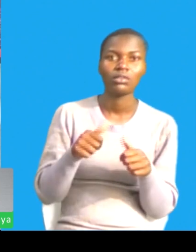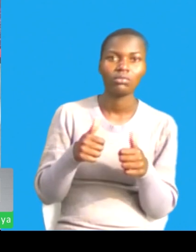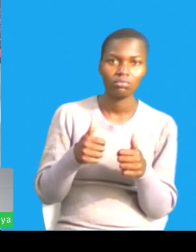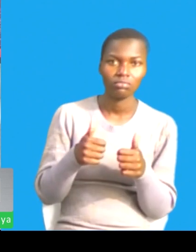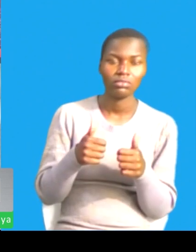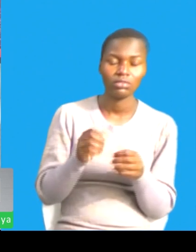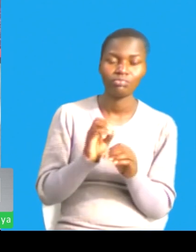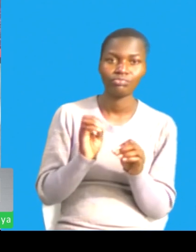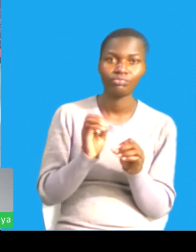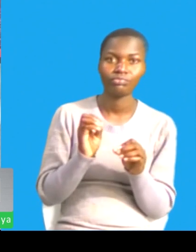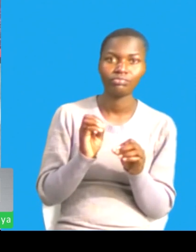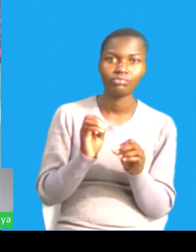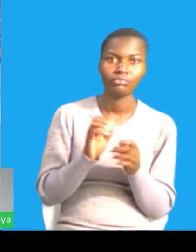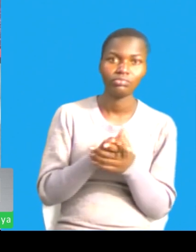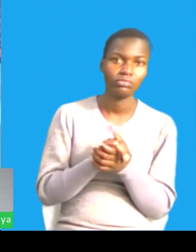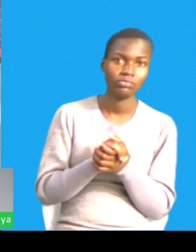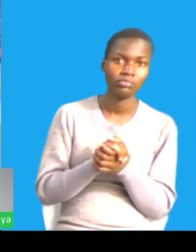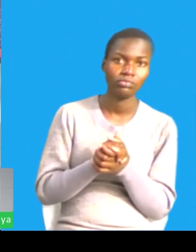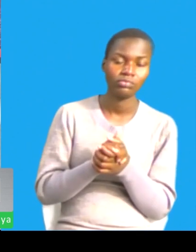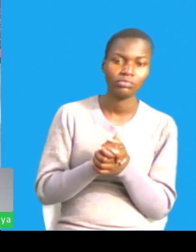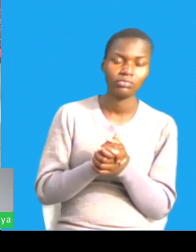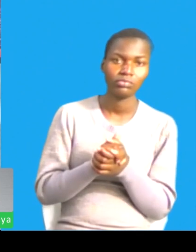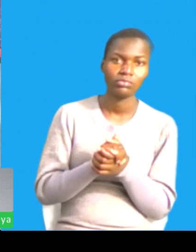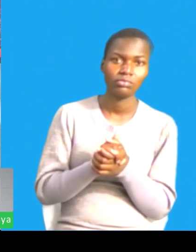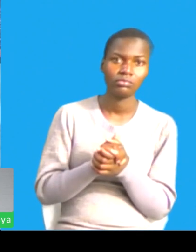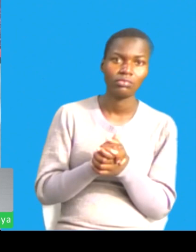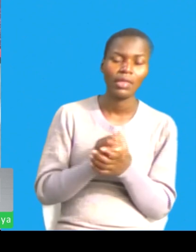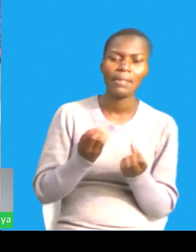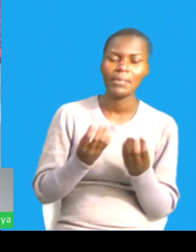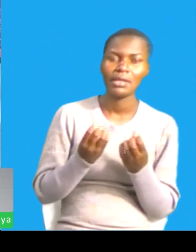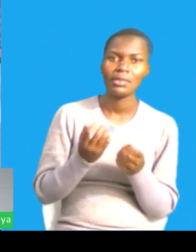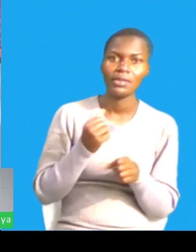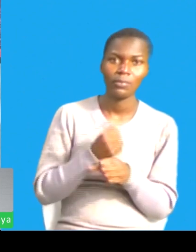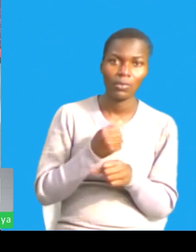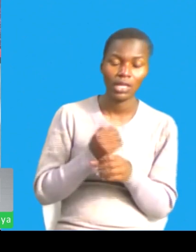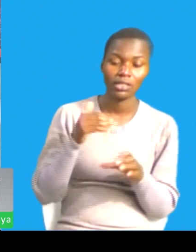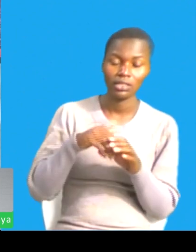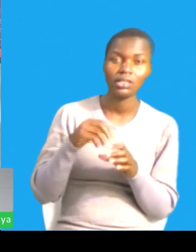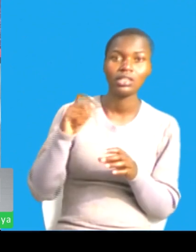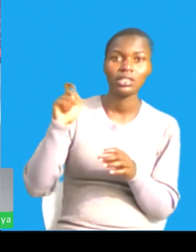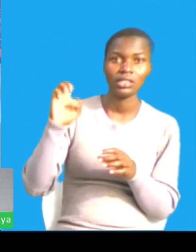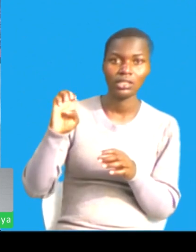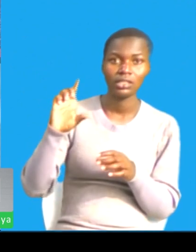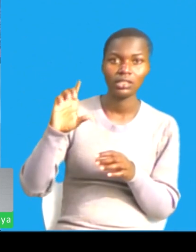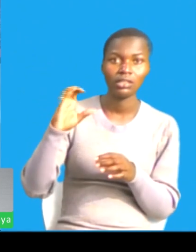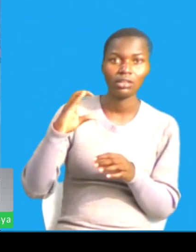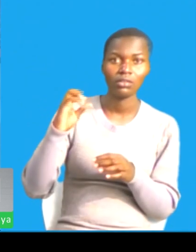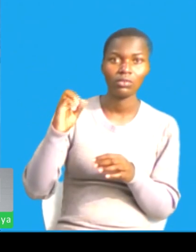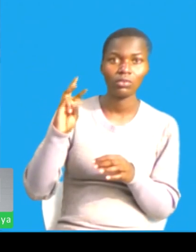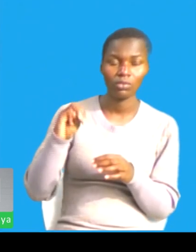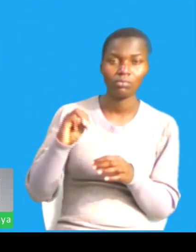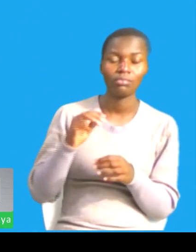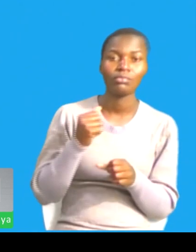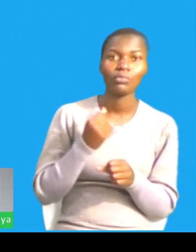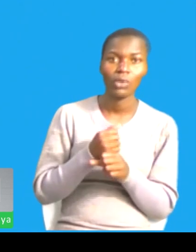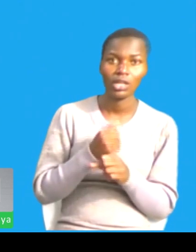ile mahali ilifaa kufikia. Kuna kazi mingi Telcom inafaa kufanywa, and I hope wale wakubwa pale